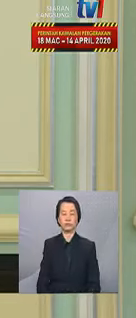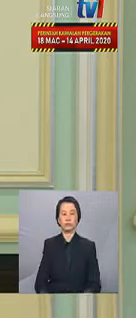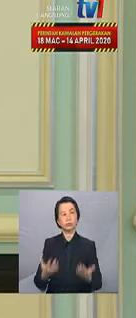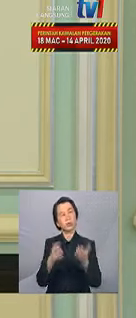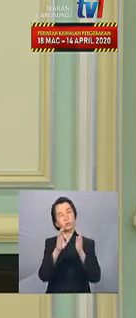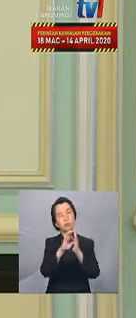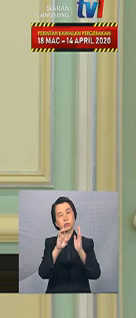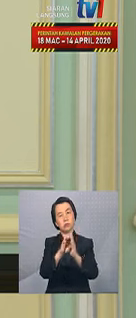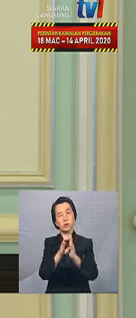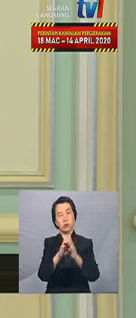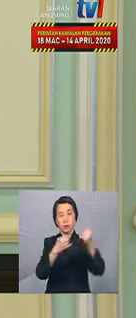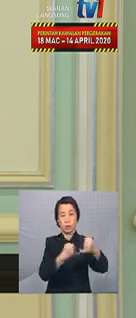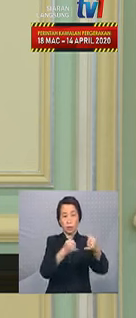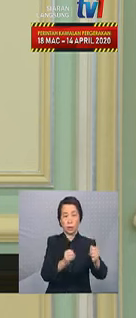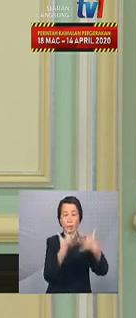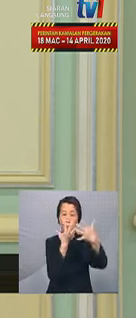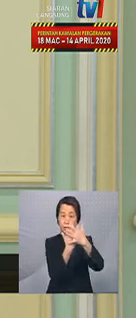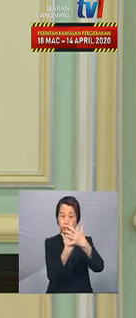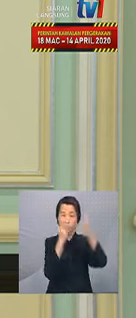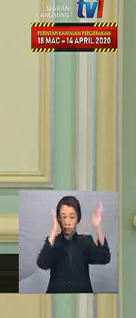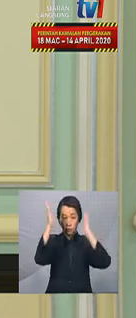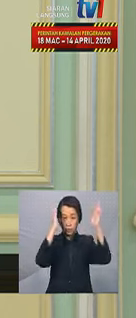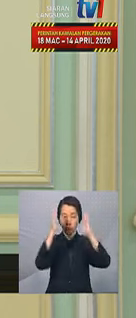Antaranya Jabatan Penjara Malaysia,